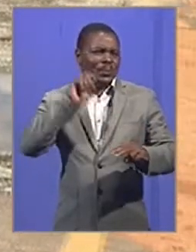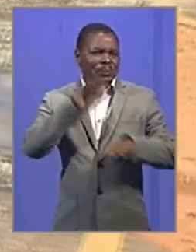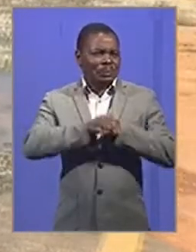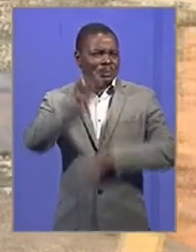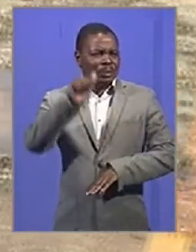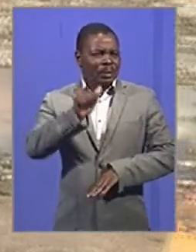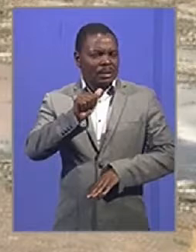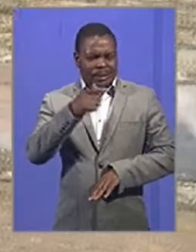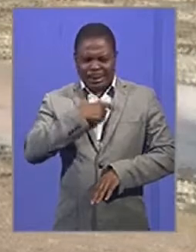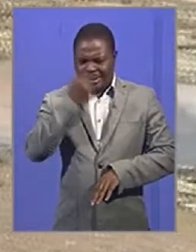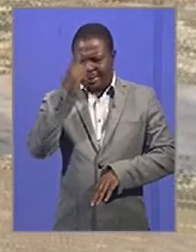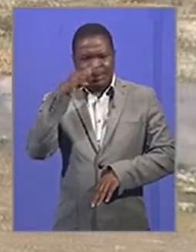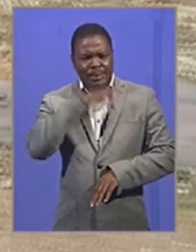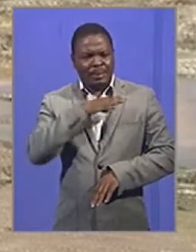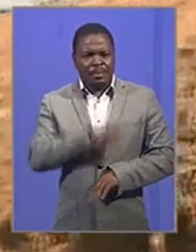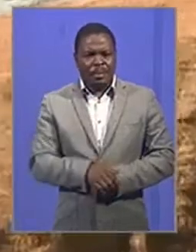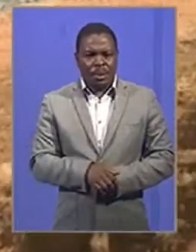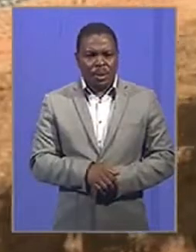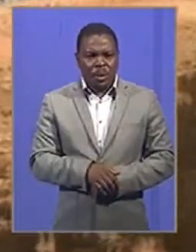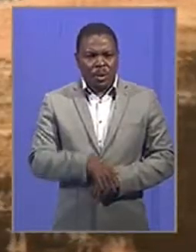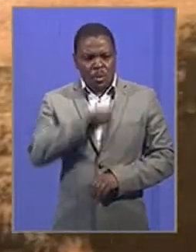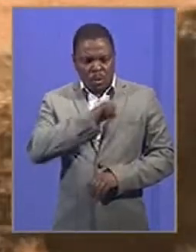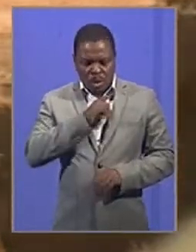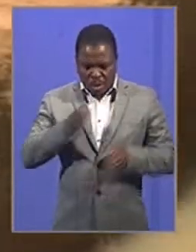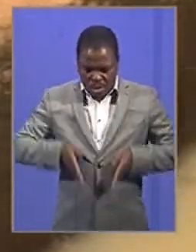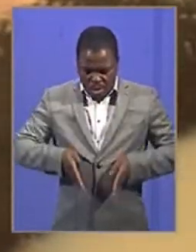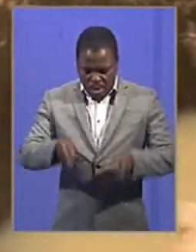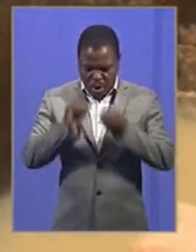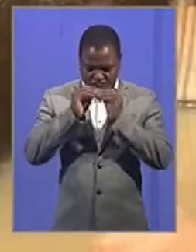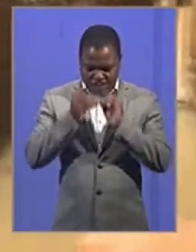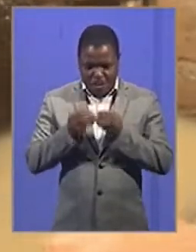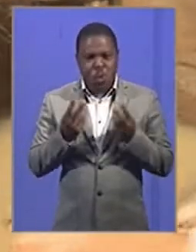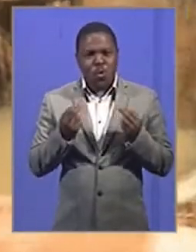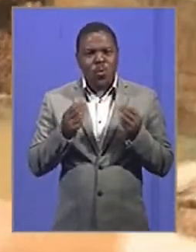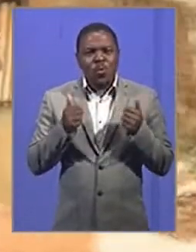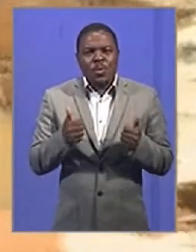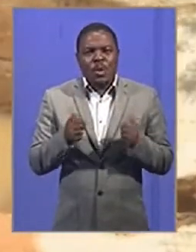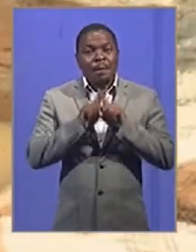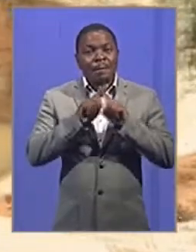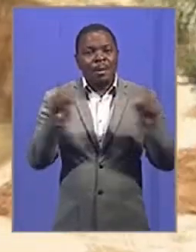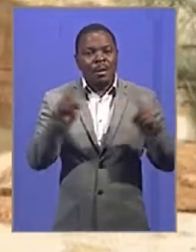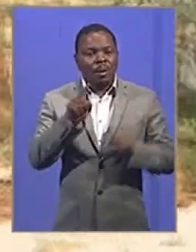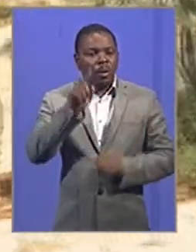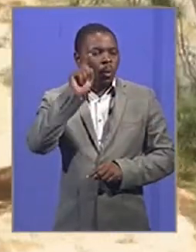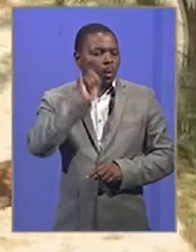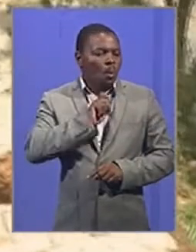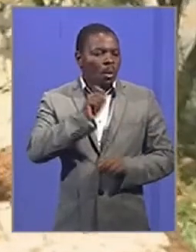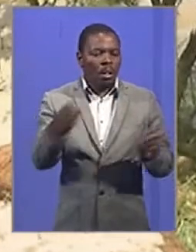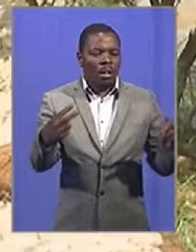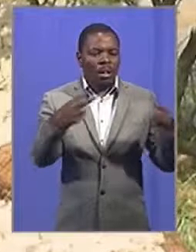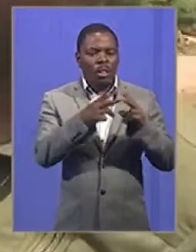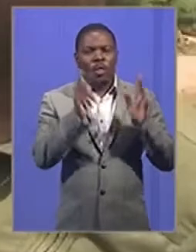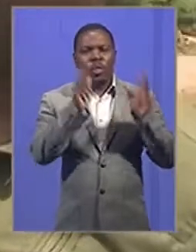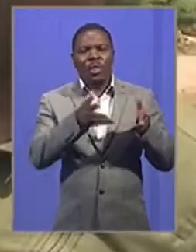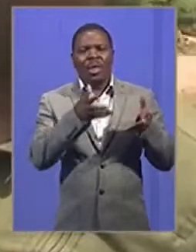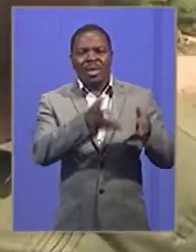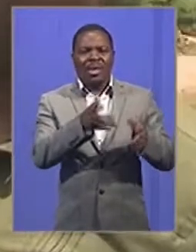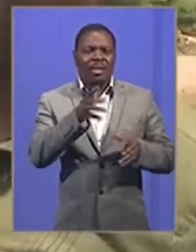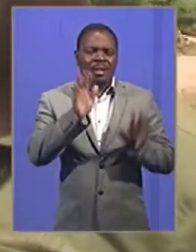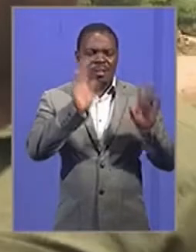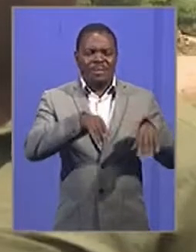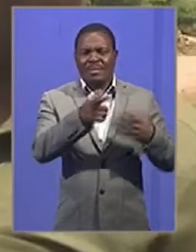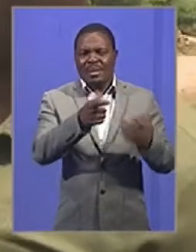go diragile yang gore re dirile tsela e ntšha ya ka re dirile mme re be re tlogetse le tsibogo la rona e le la